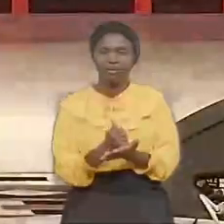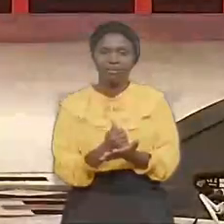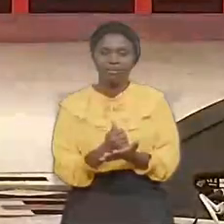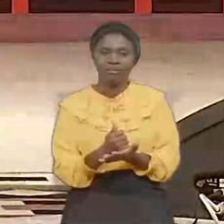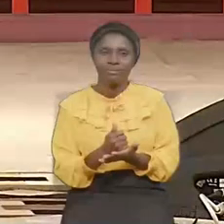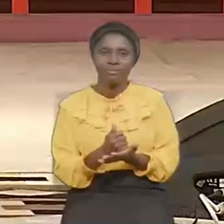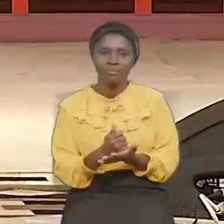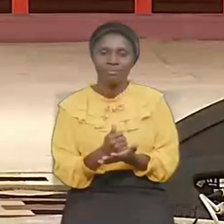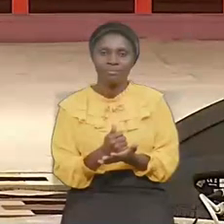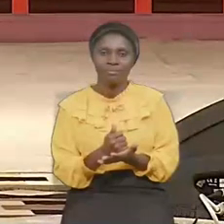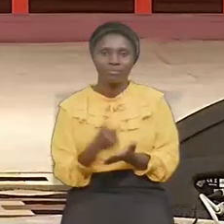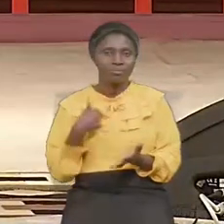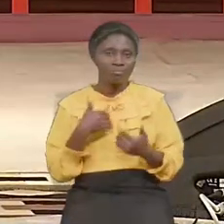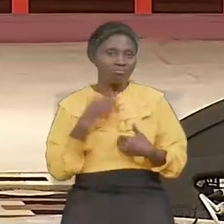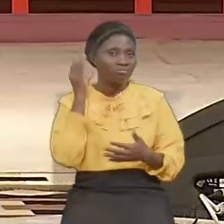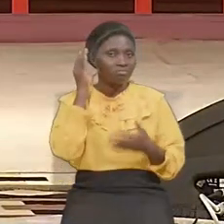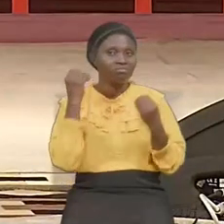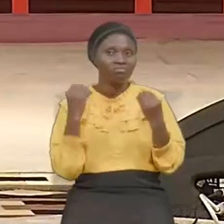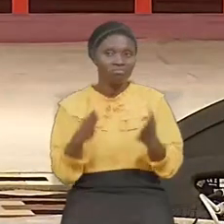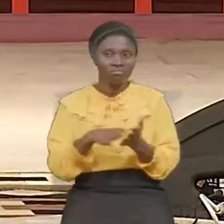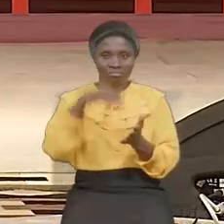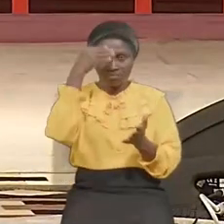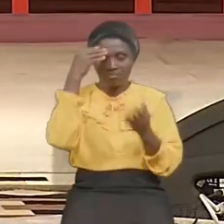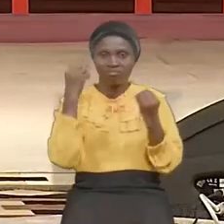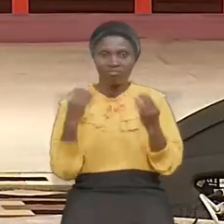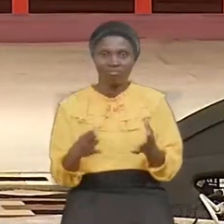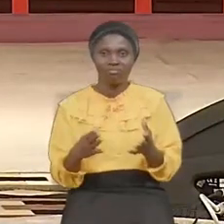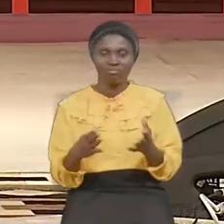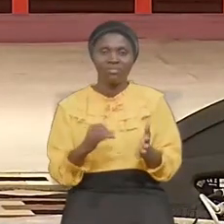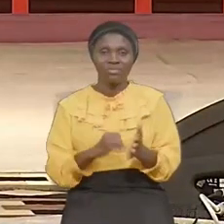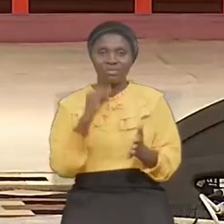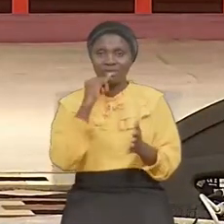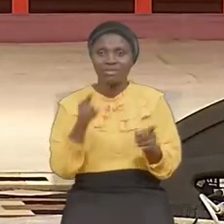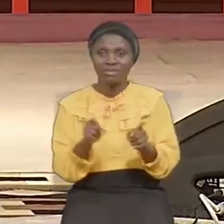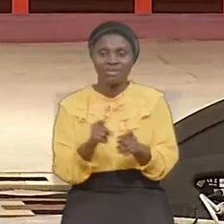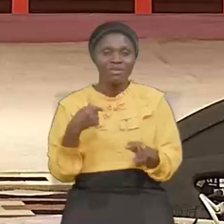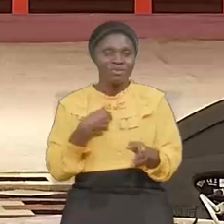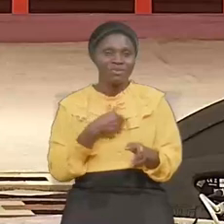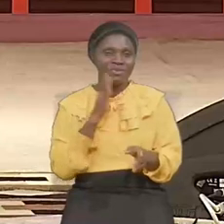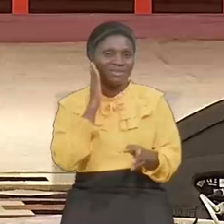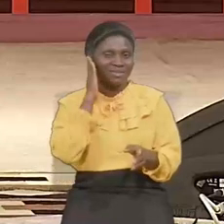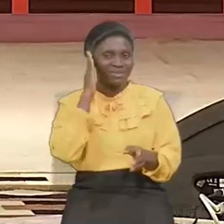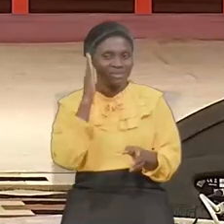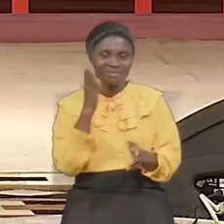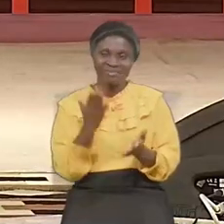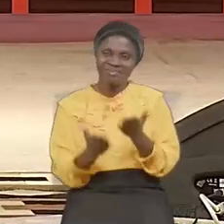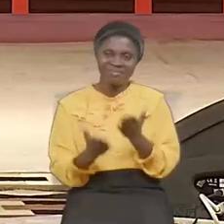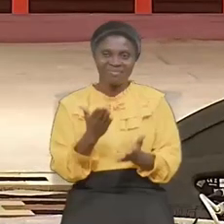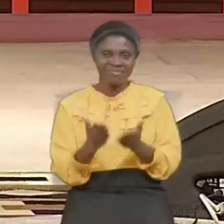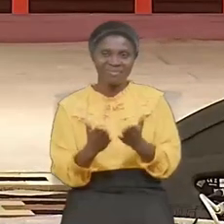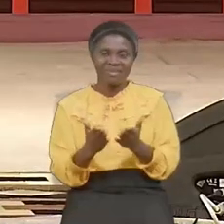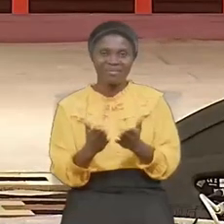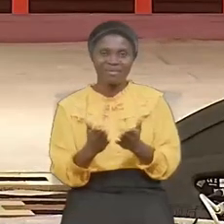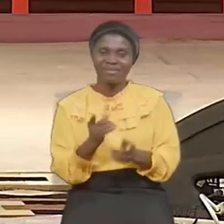Nous avons beaucoup entendu, nous avons beaucoup appris. C'est comme si fermé,